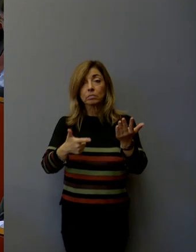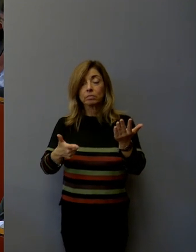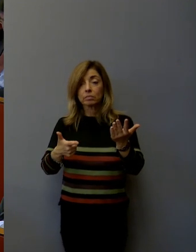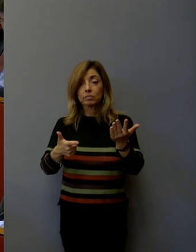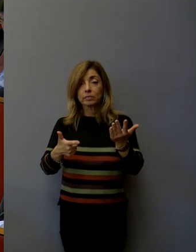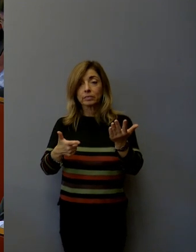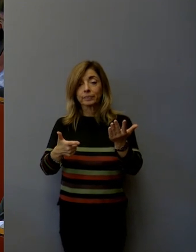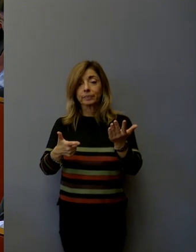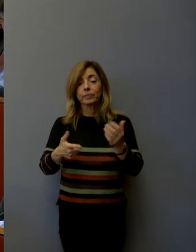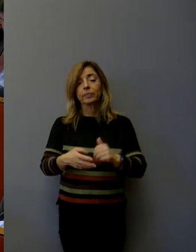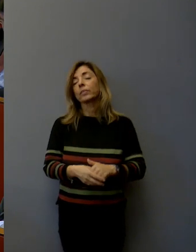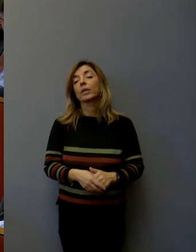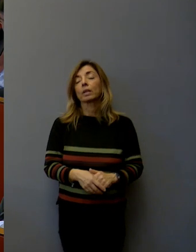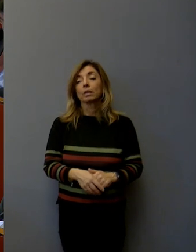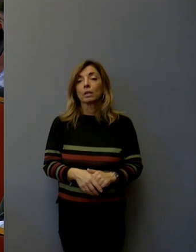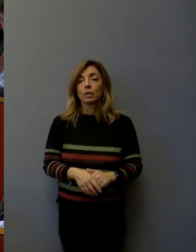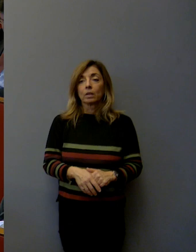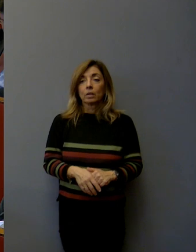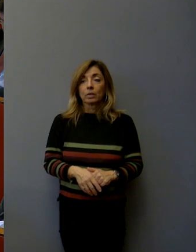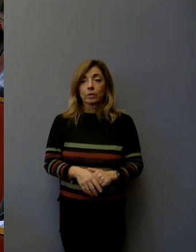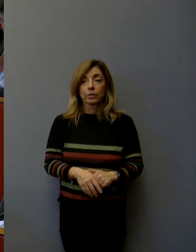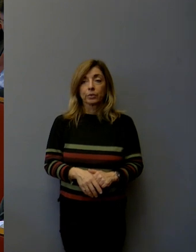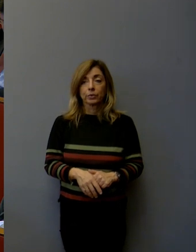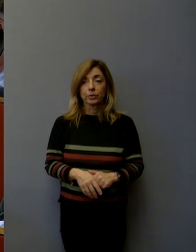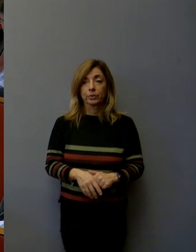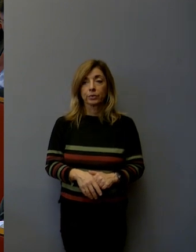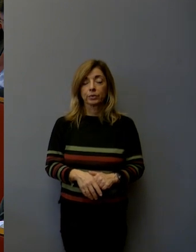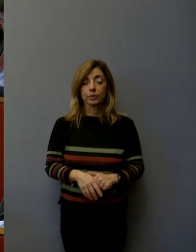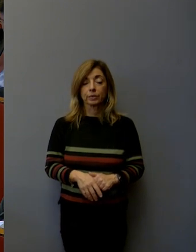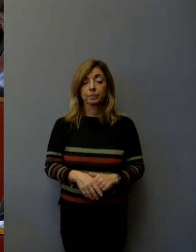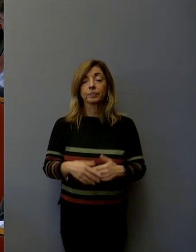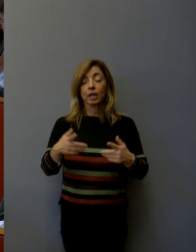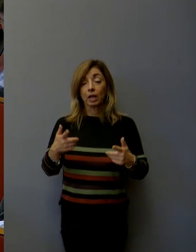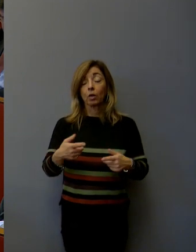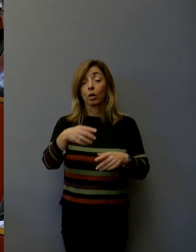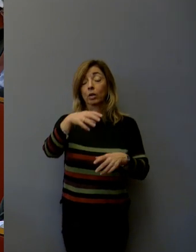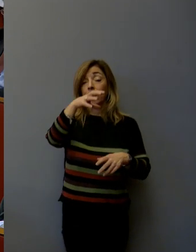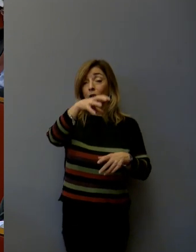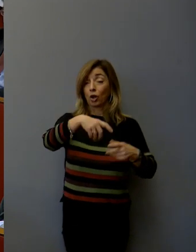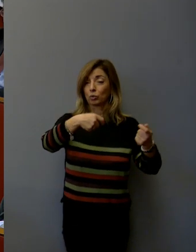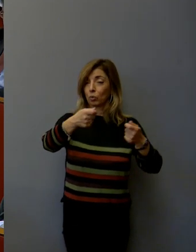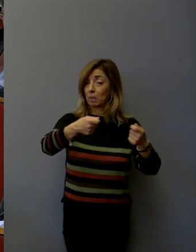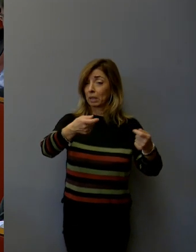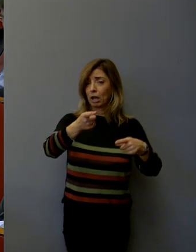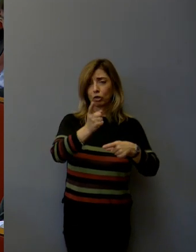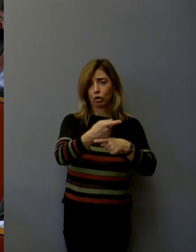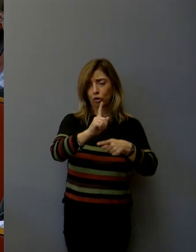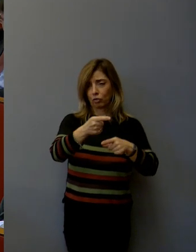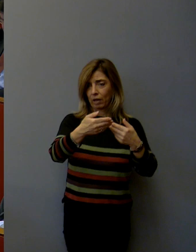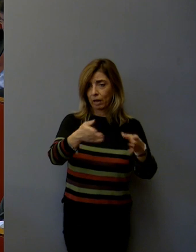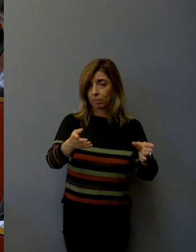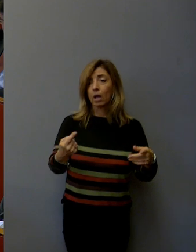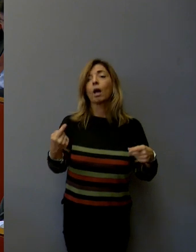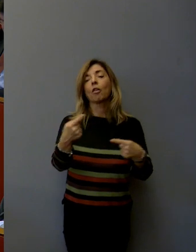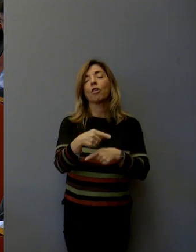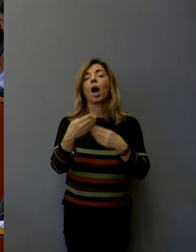allora già la de grande distribuzione non doveva aprire e apre non ci sono i Ristori